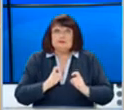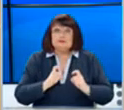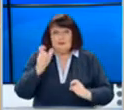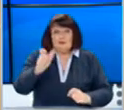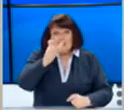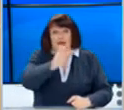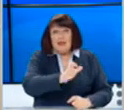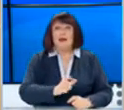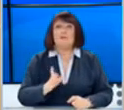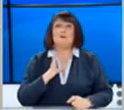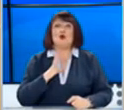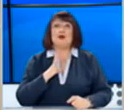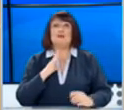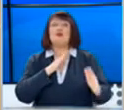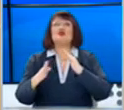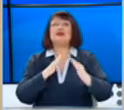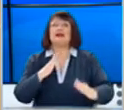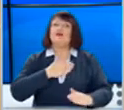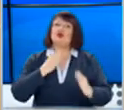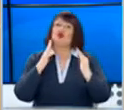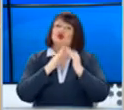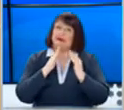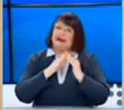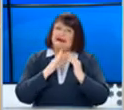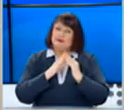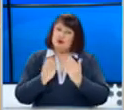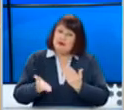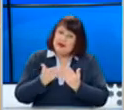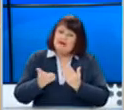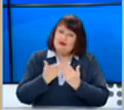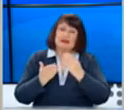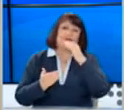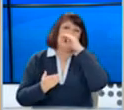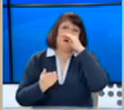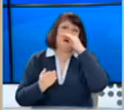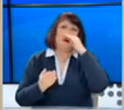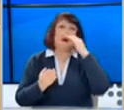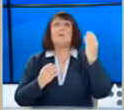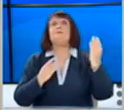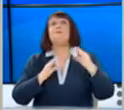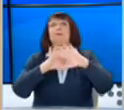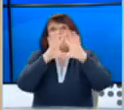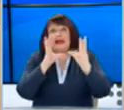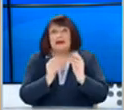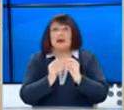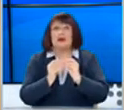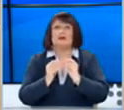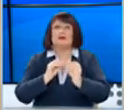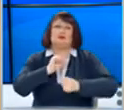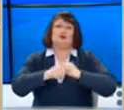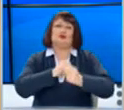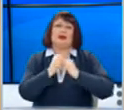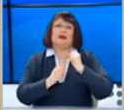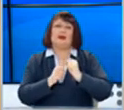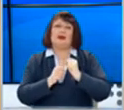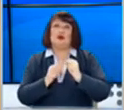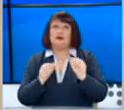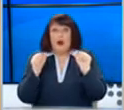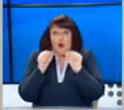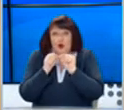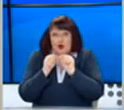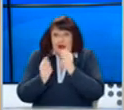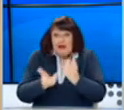πολίτη προστατεύει την περιουσία του, αλλά βοηθάει ταυτόχρονα και τη συλλογική προσπάθεια, διότι όταν μια φωτιά θα φτάσει στον αστικό ιστό, πολύ